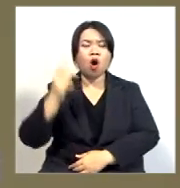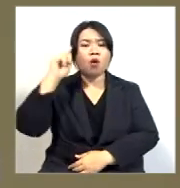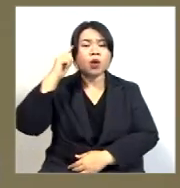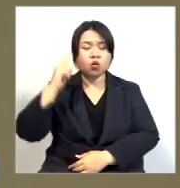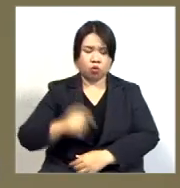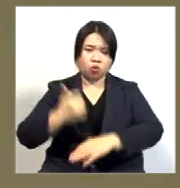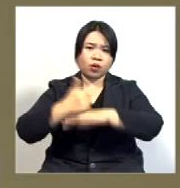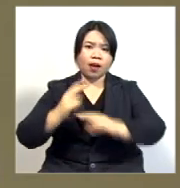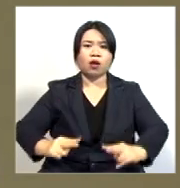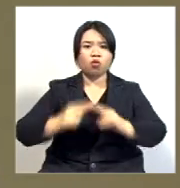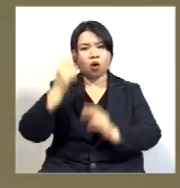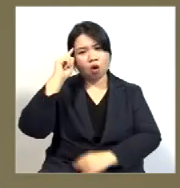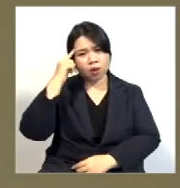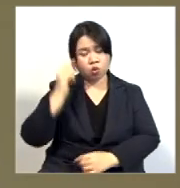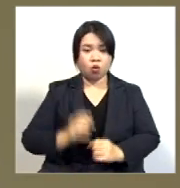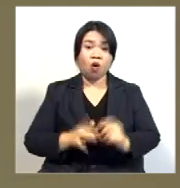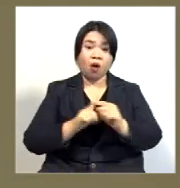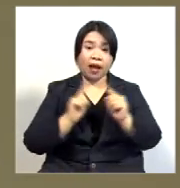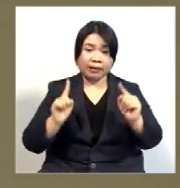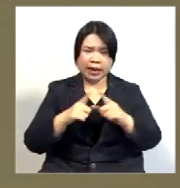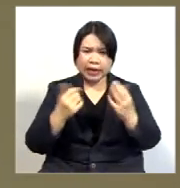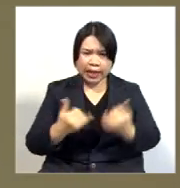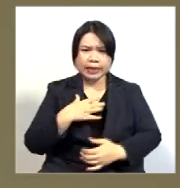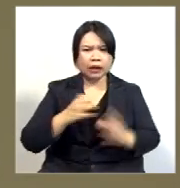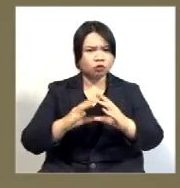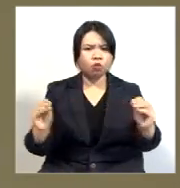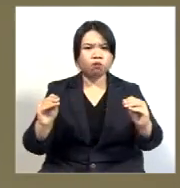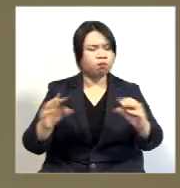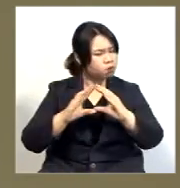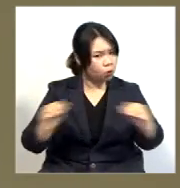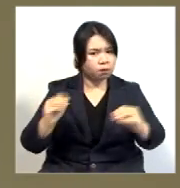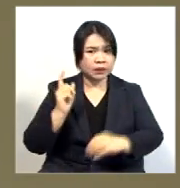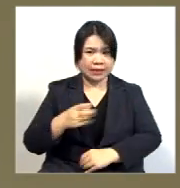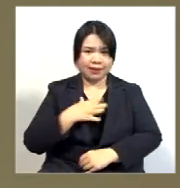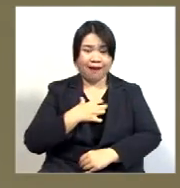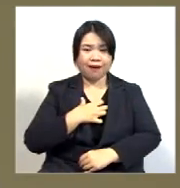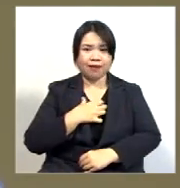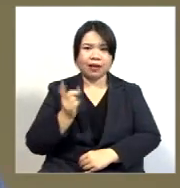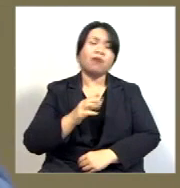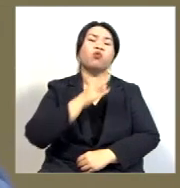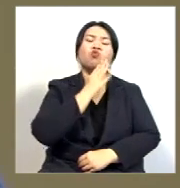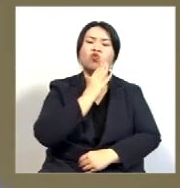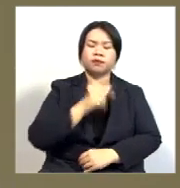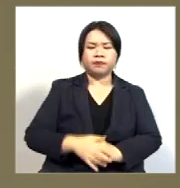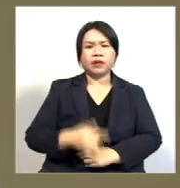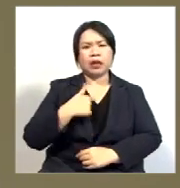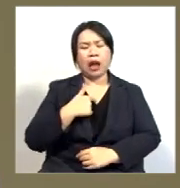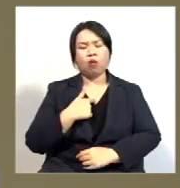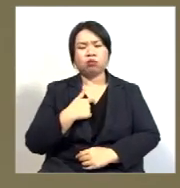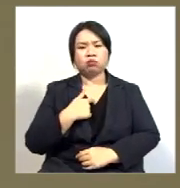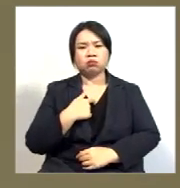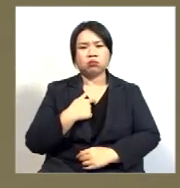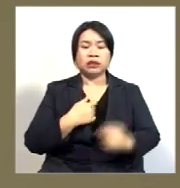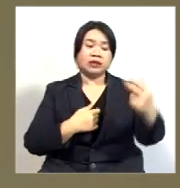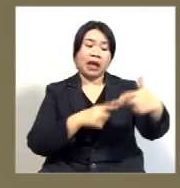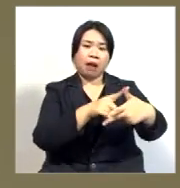นตรีก็ไม่รู้แต่เพื่อให้เรื่องนี้มันจบลงโดยสิ้นเชิงเพราะว่าถ้าสมมติเกิดเราเอาแต่เฉพาะ3